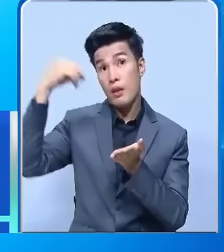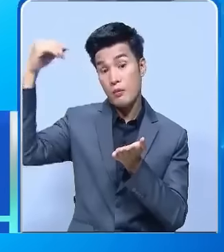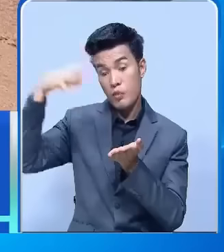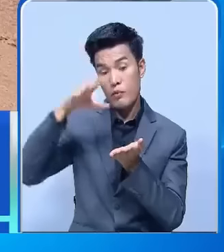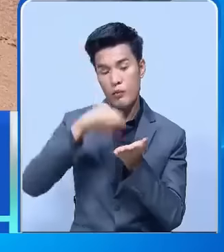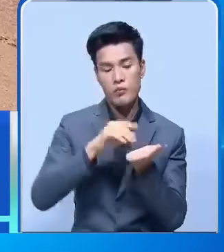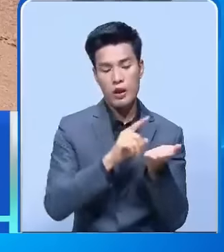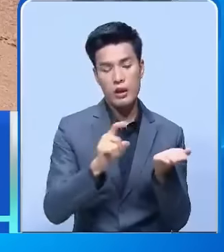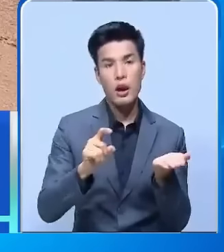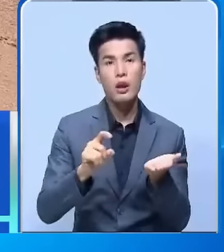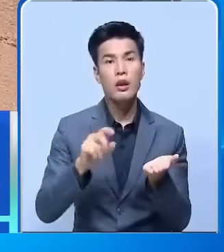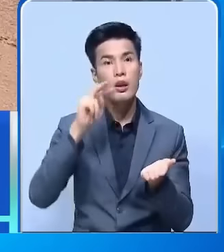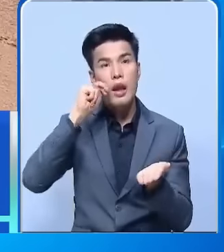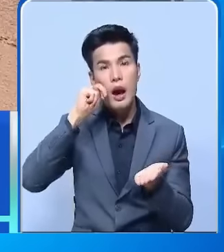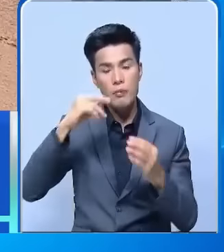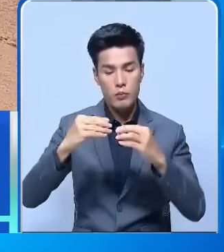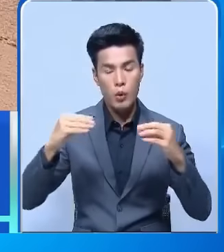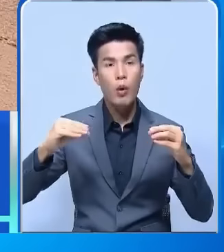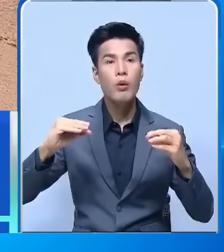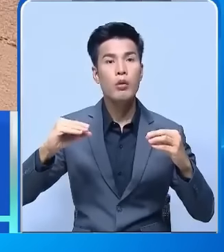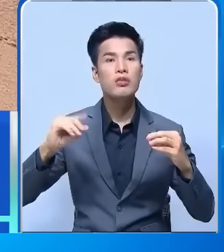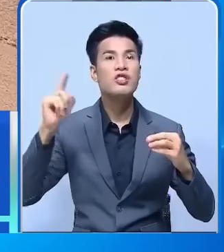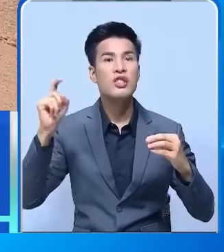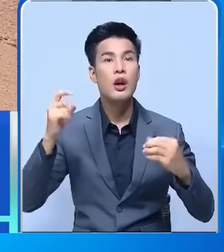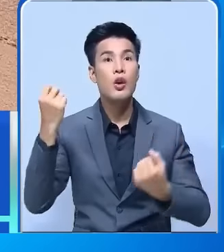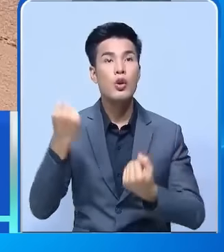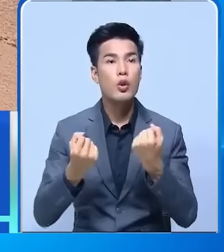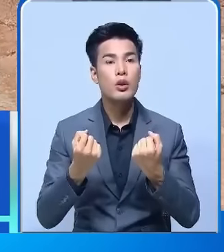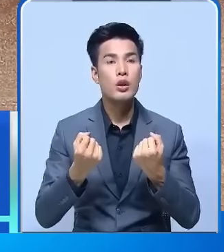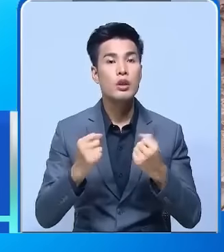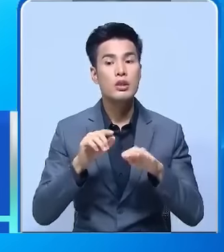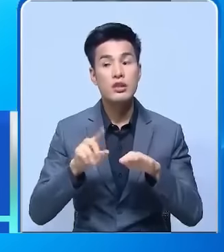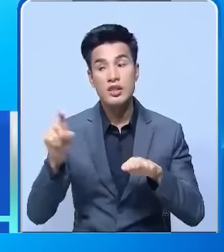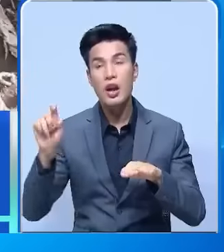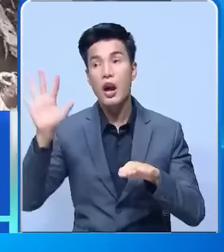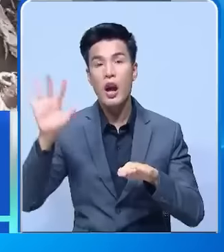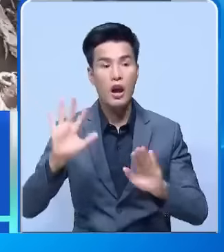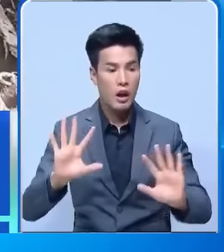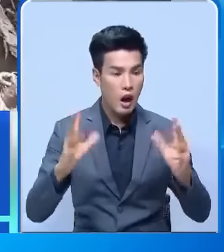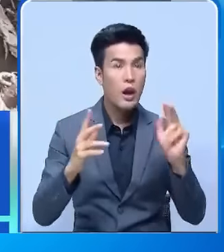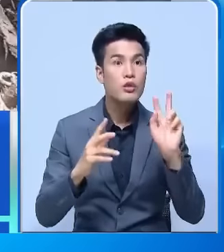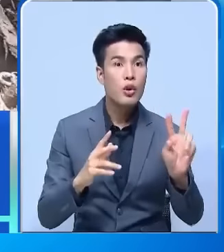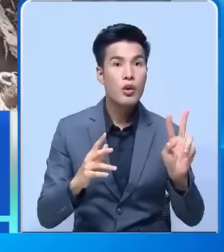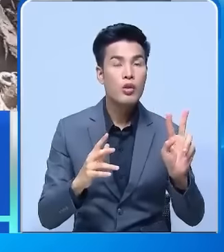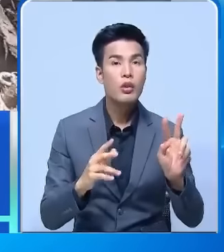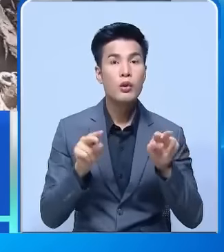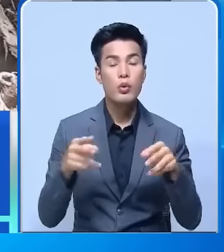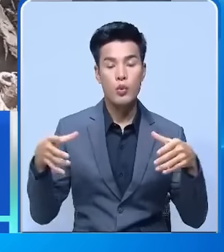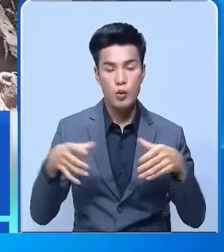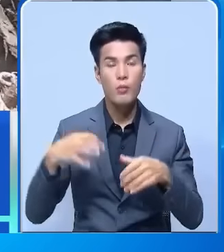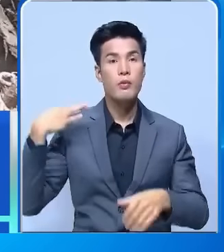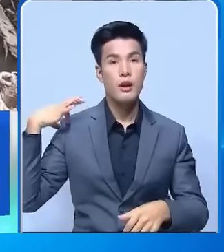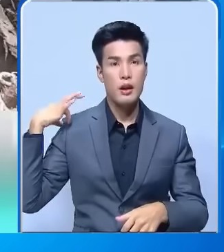าเสียหายทั้งหมดรถยนต์2คันหายไปครับแล้วก็เสียหาย5คันไปฟังเสียงบางช่วงบางตอนของกลุ่มจิตอาสา